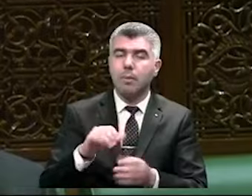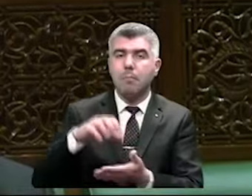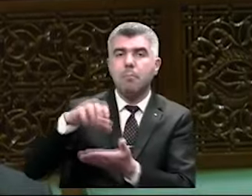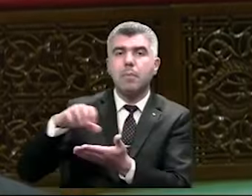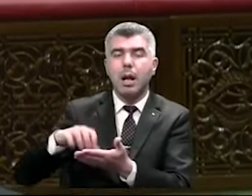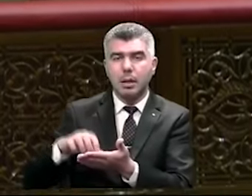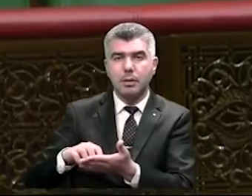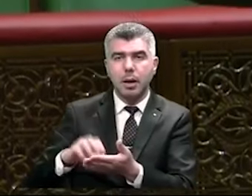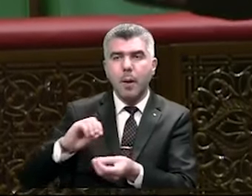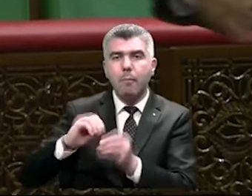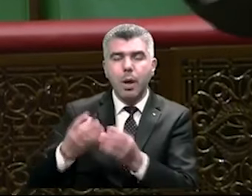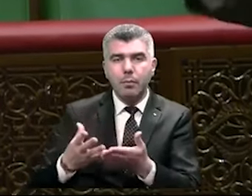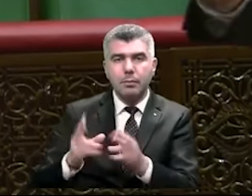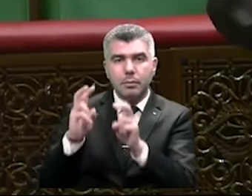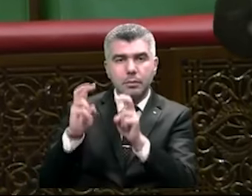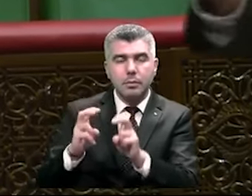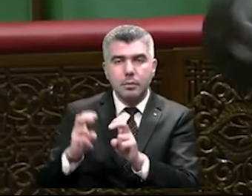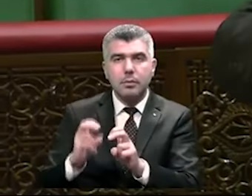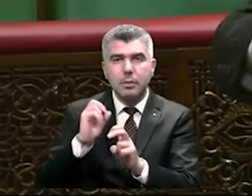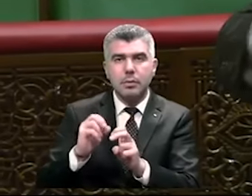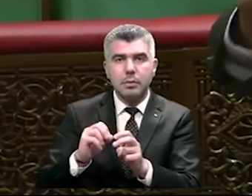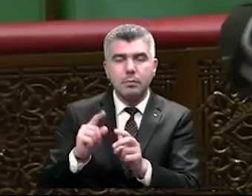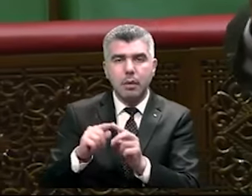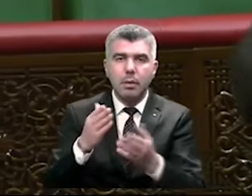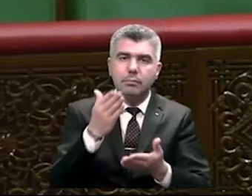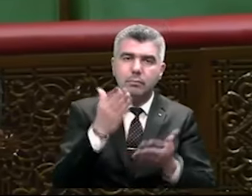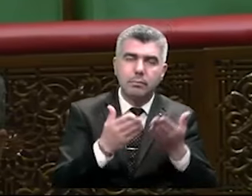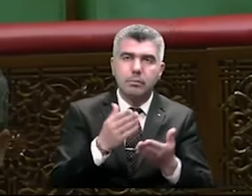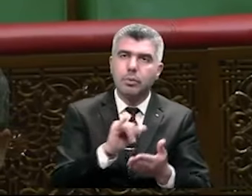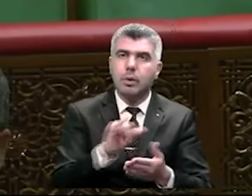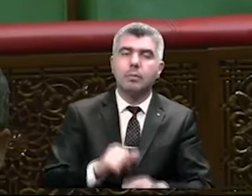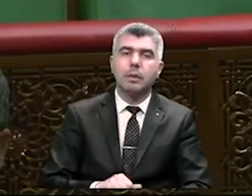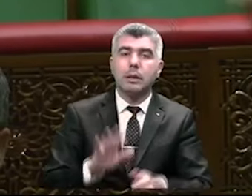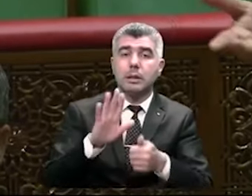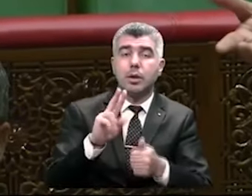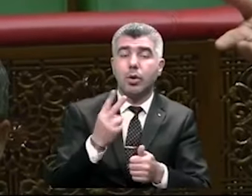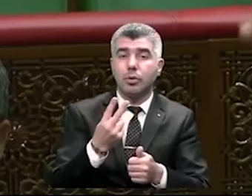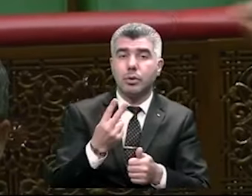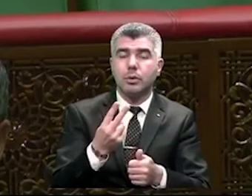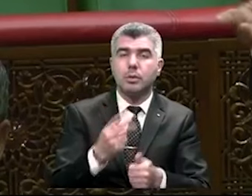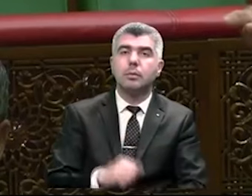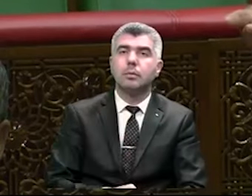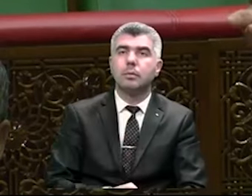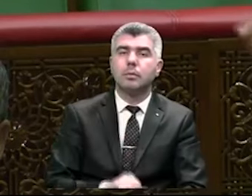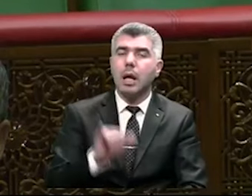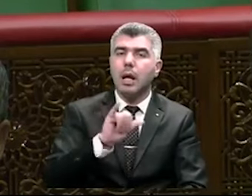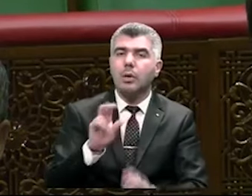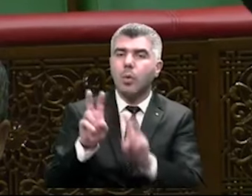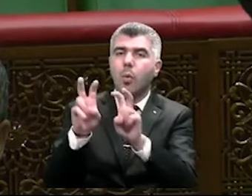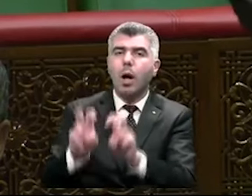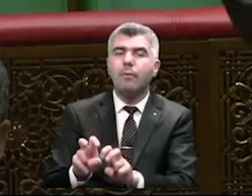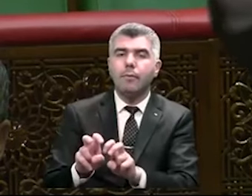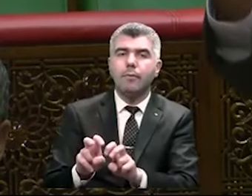كيعيشو النقص وكان غادي ندير واحد التوازن ولكن مالز ماكينش ه 26 بغينا نعرفوا كيفاش واقفه